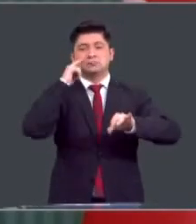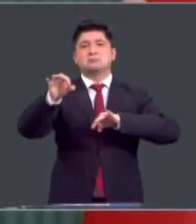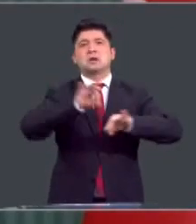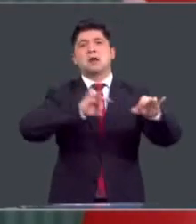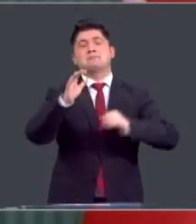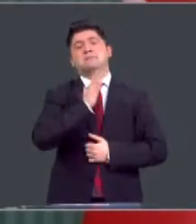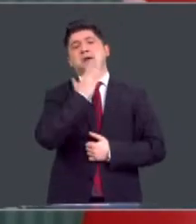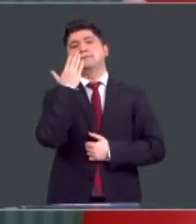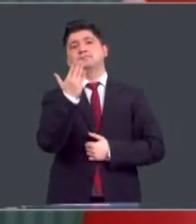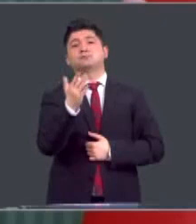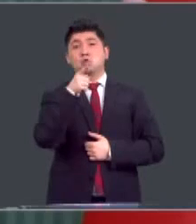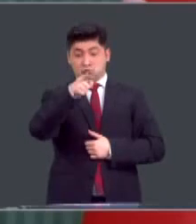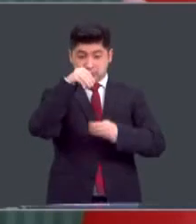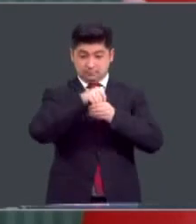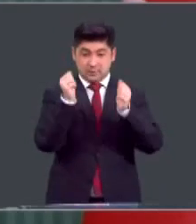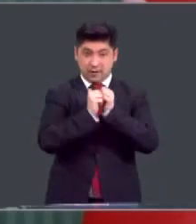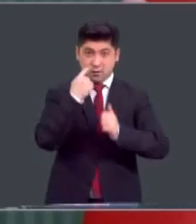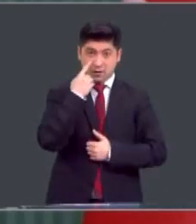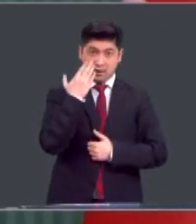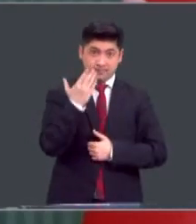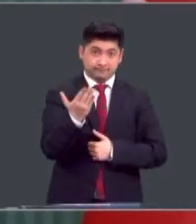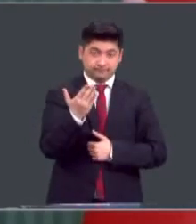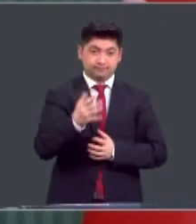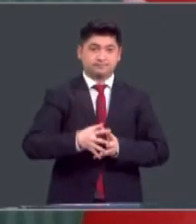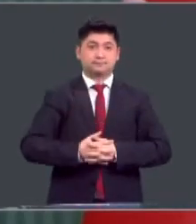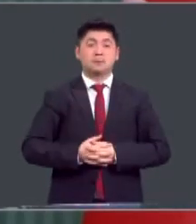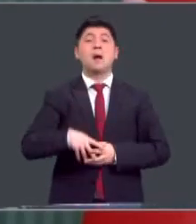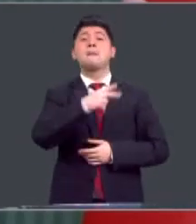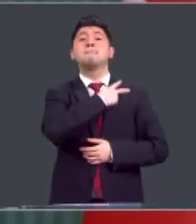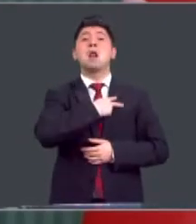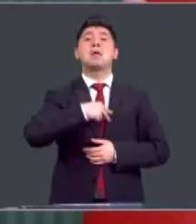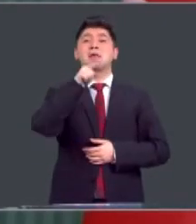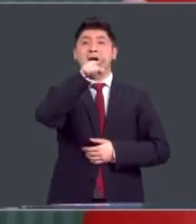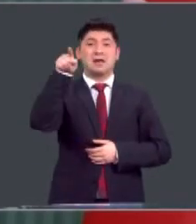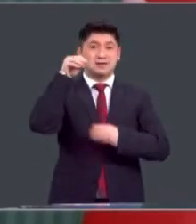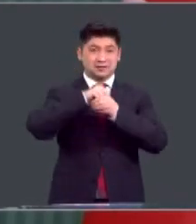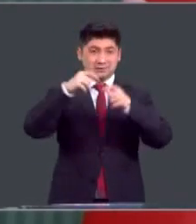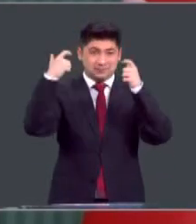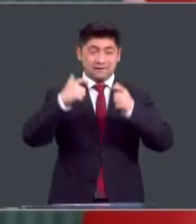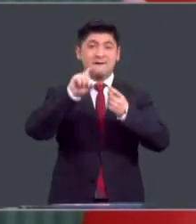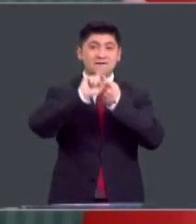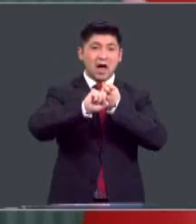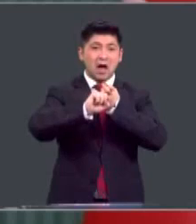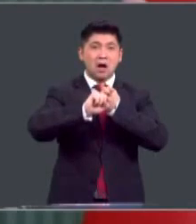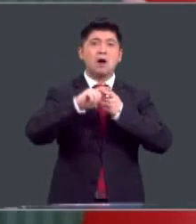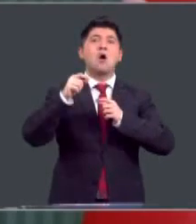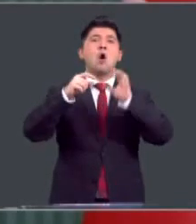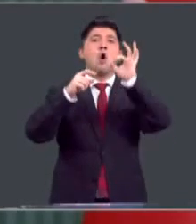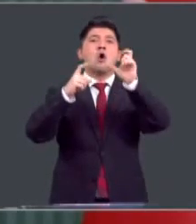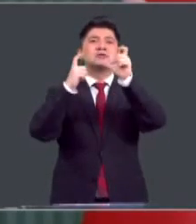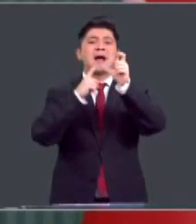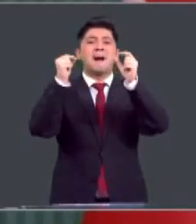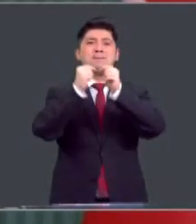planlıyoruz bu vesileyle belediyelerden ve Organize Sanayi